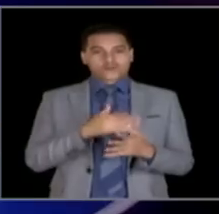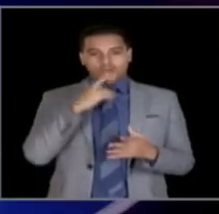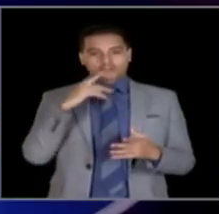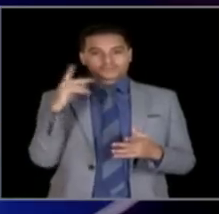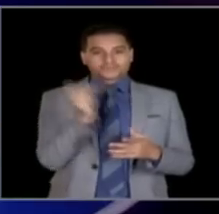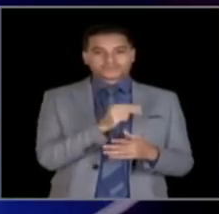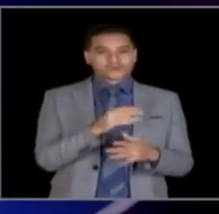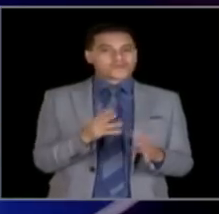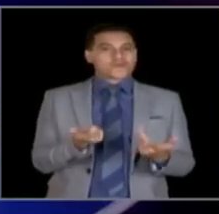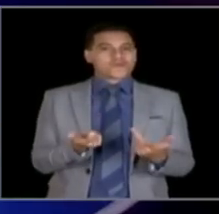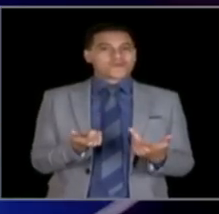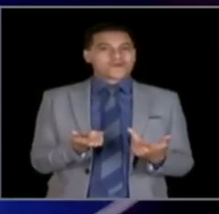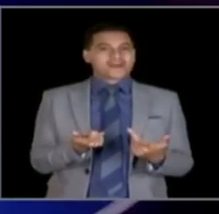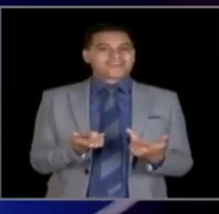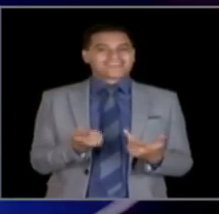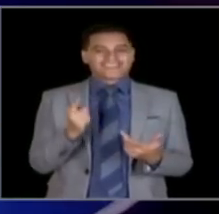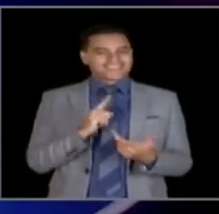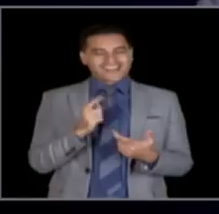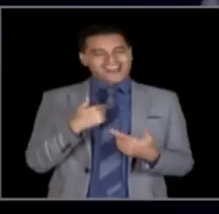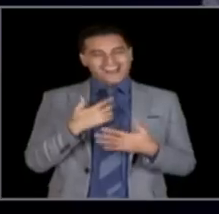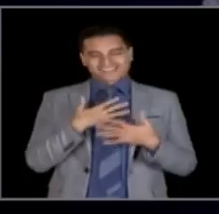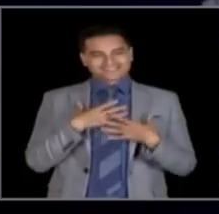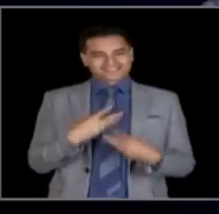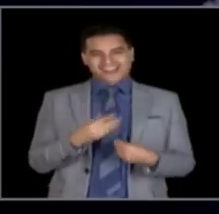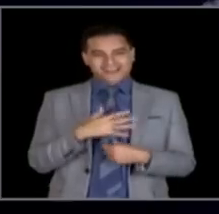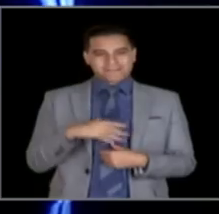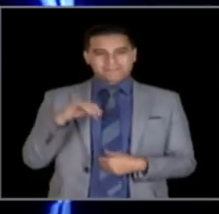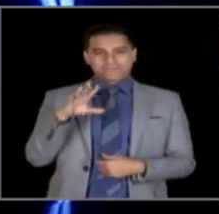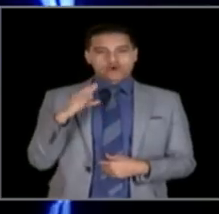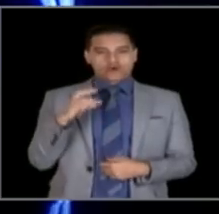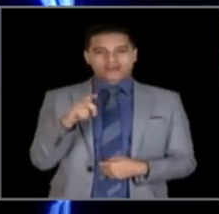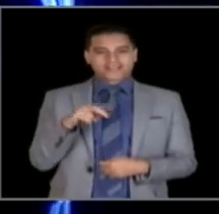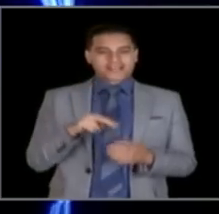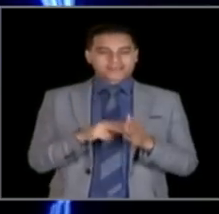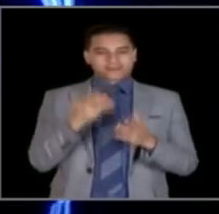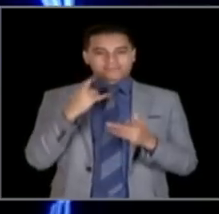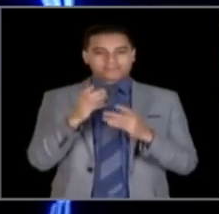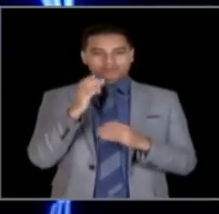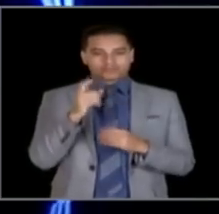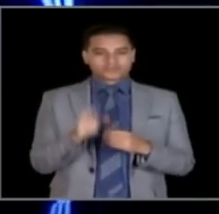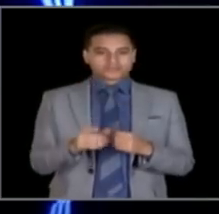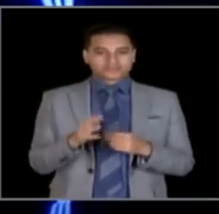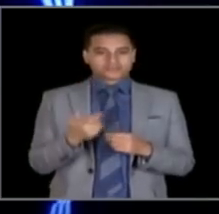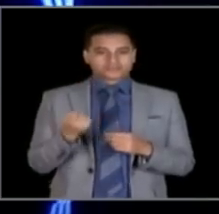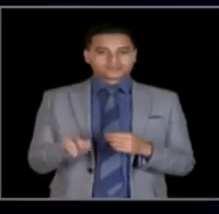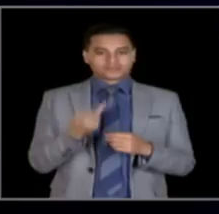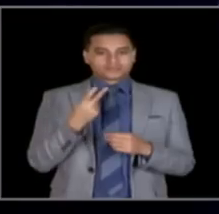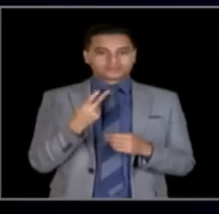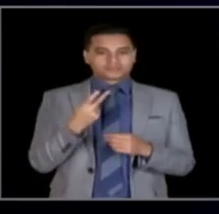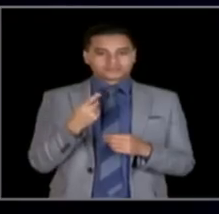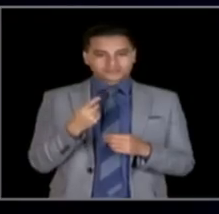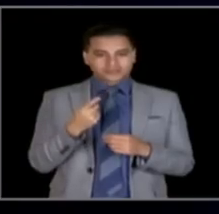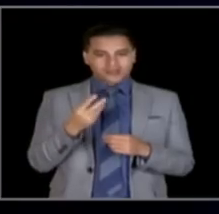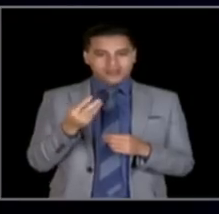لا لا احنا مسالمين يا مستر عصام، احنا الحمد لله مسالمين. ازيك يا موكا؟ الحمد لله. ازيك؟ جبت كام نقطه الماتش اللي فات؟ 75.